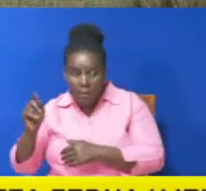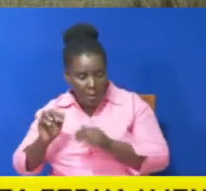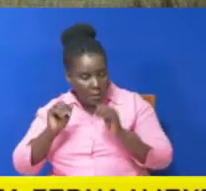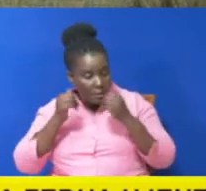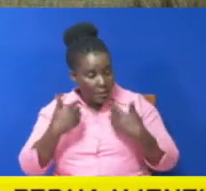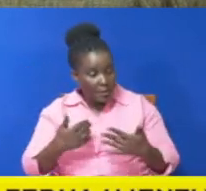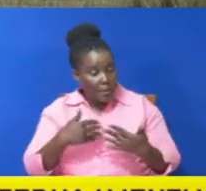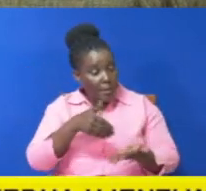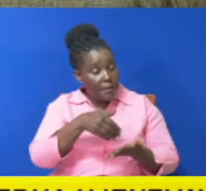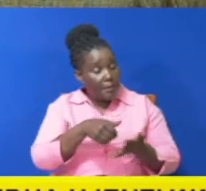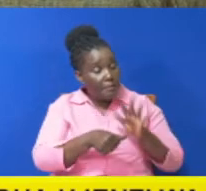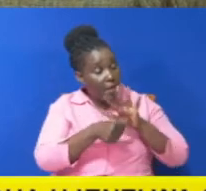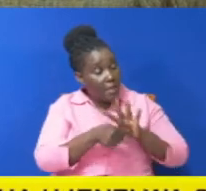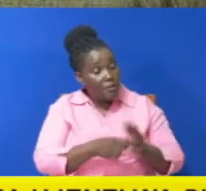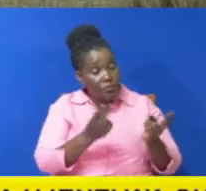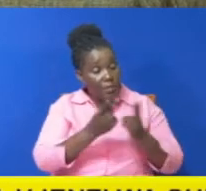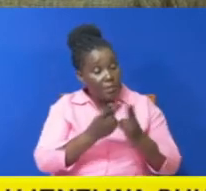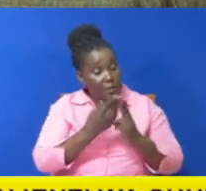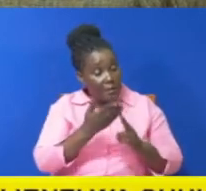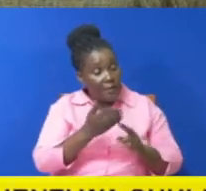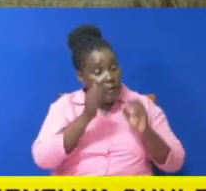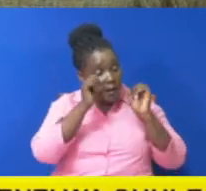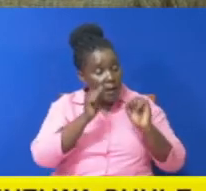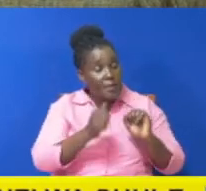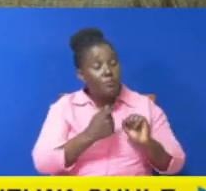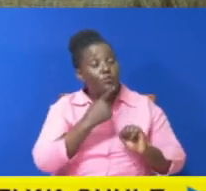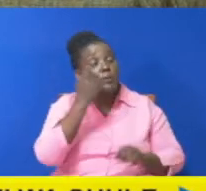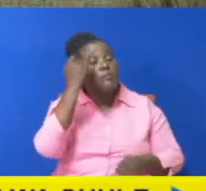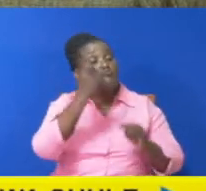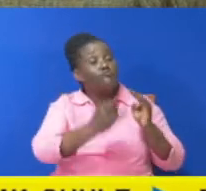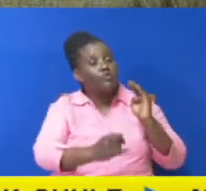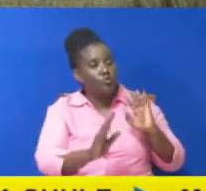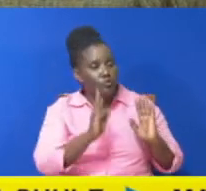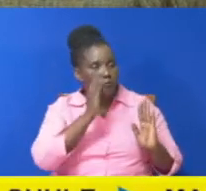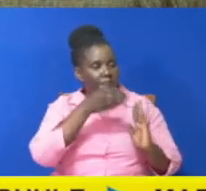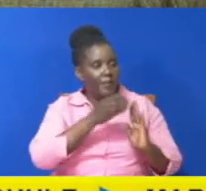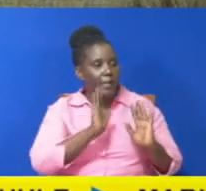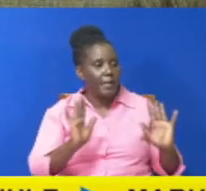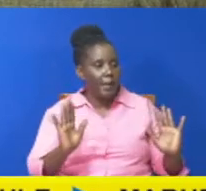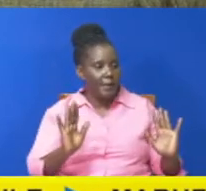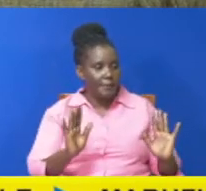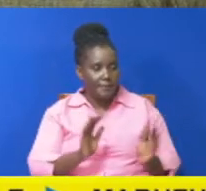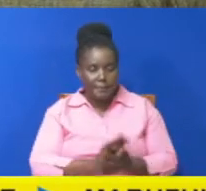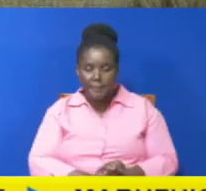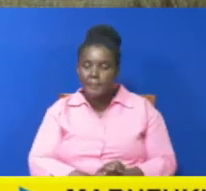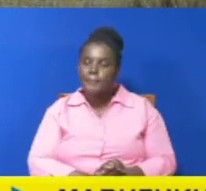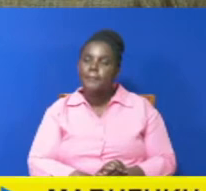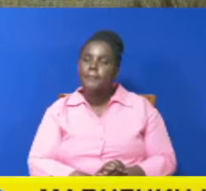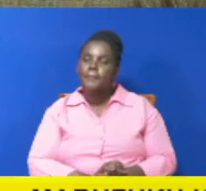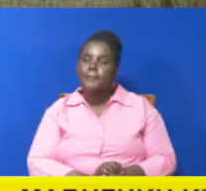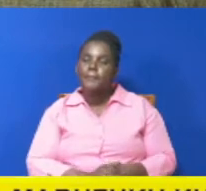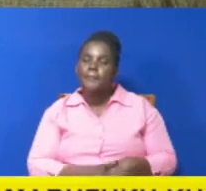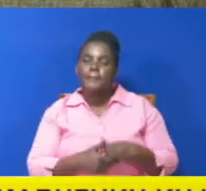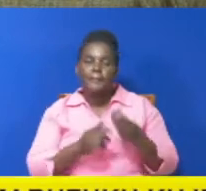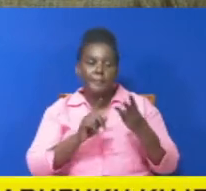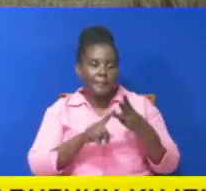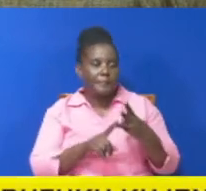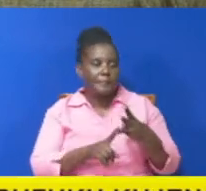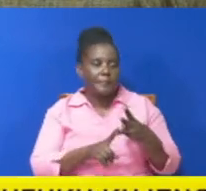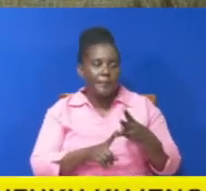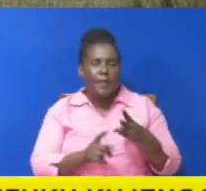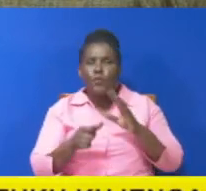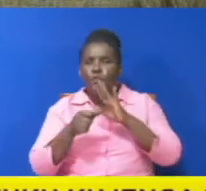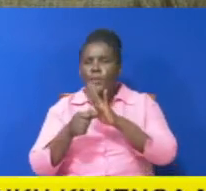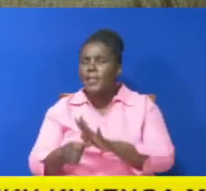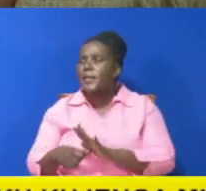ufike mwisho, na lazima mtu binafsi achore mstari. Kwa mfano, kuna mwingine swala la kunyanyaswa kijamii sio